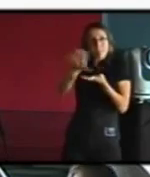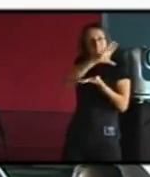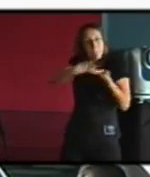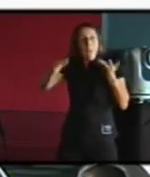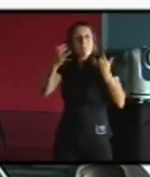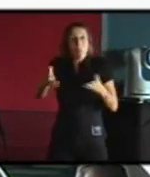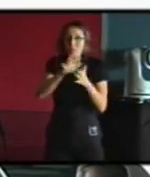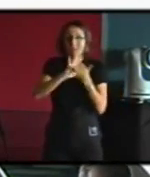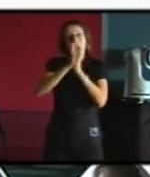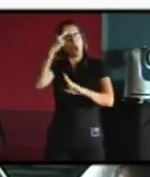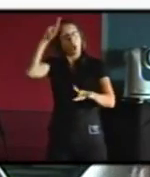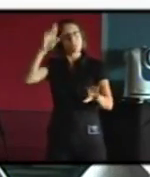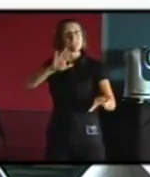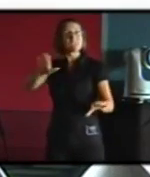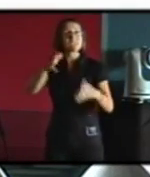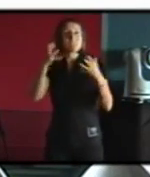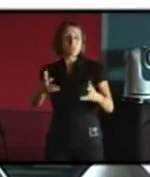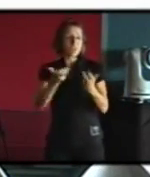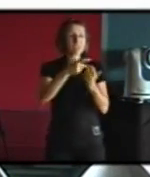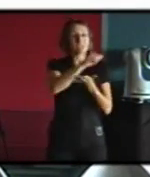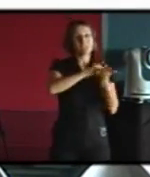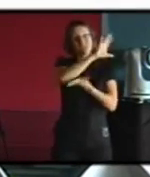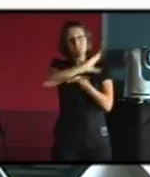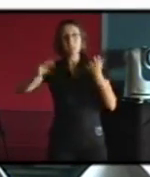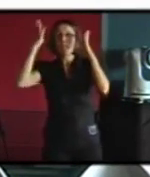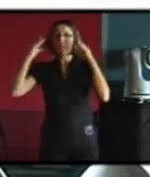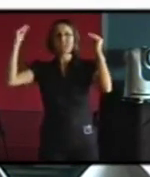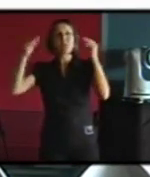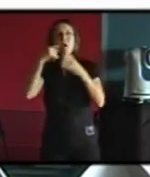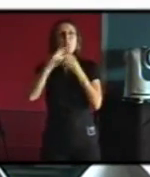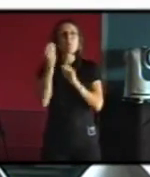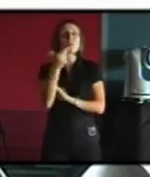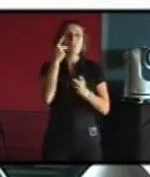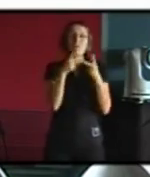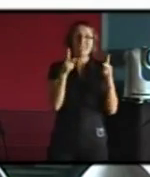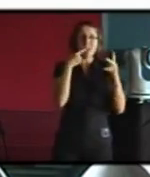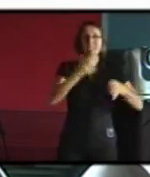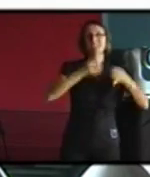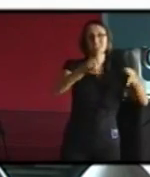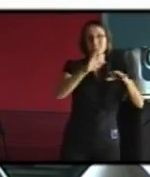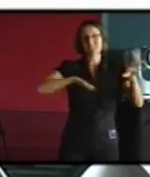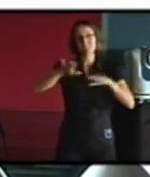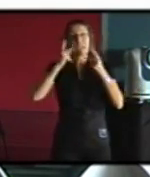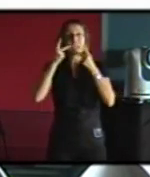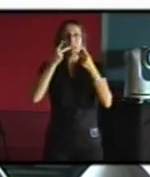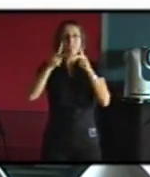peu à Rotterdam, aux Pays-Bas, entre la ville traditionnelle et la ville, une forme de modernité.